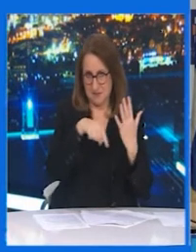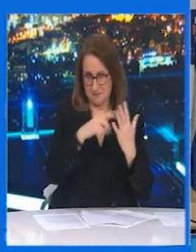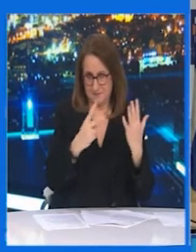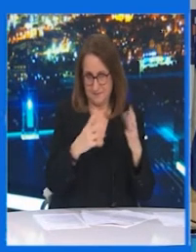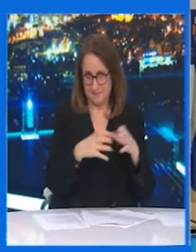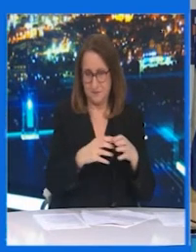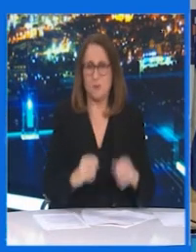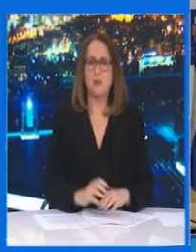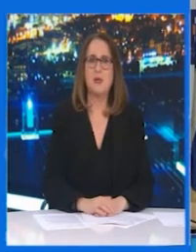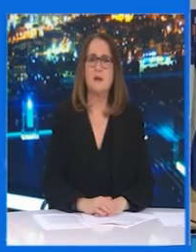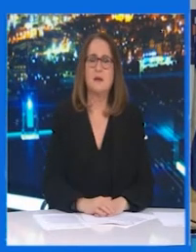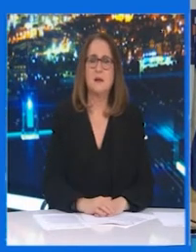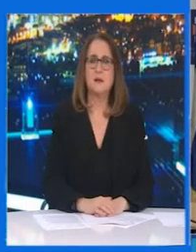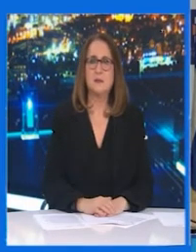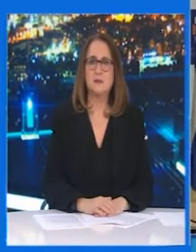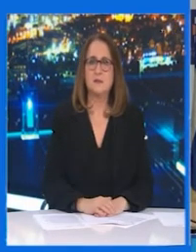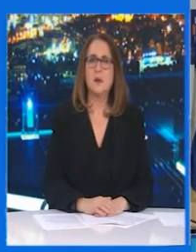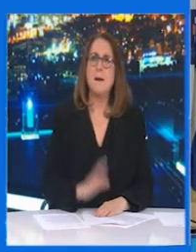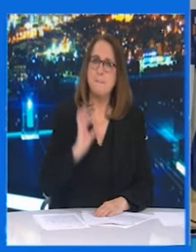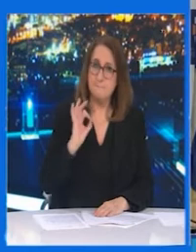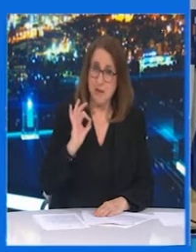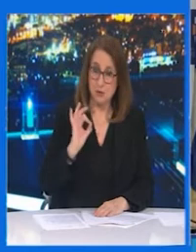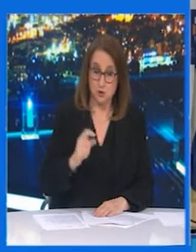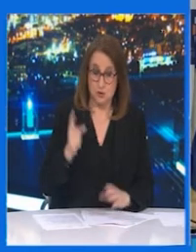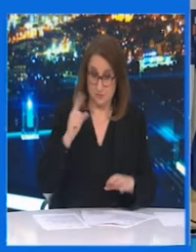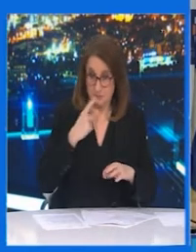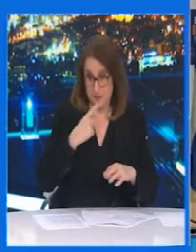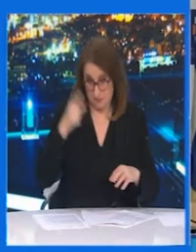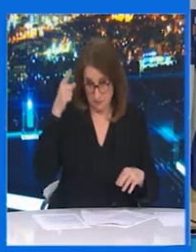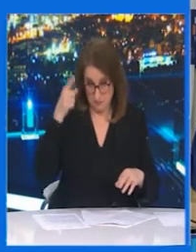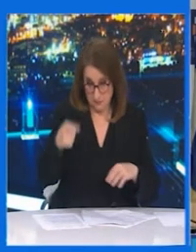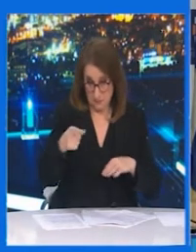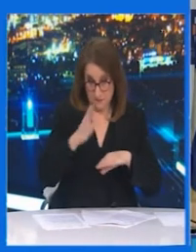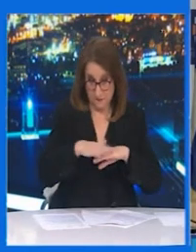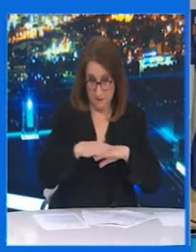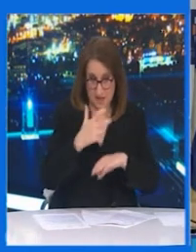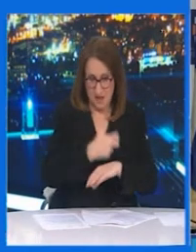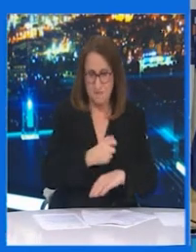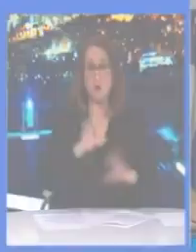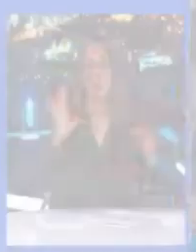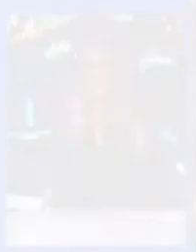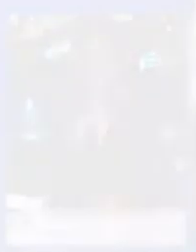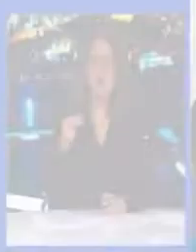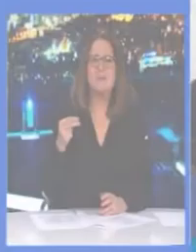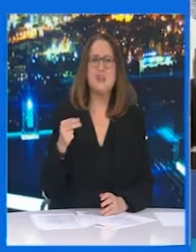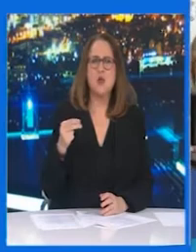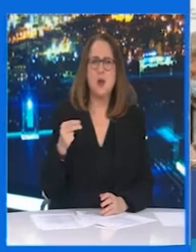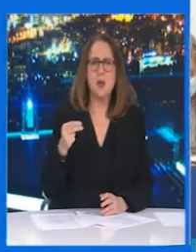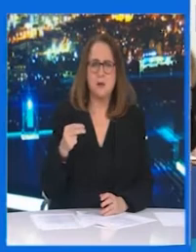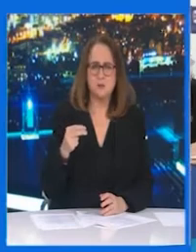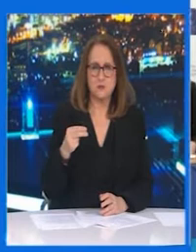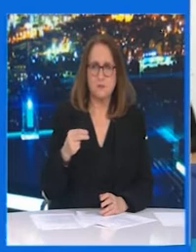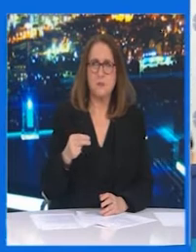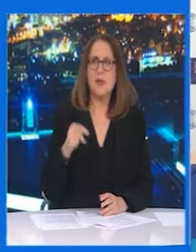συσχέτιση μεταξύ του εμβολίου και αυτών των σπάνιων περιστατικών, ο έλεγχος εντοπιστεί